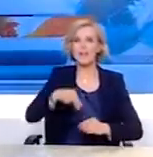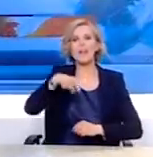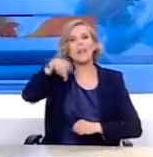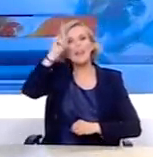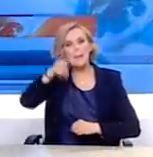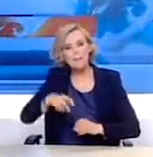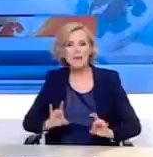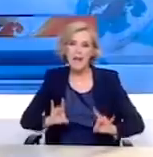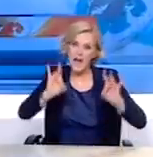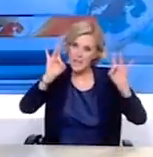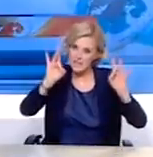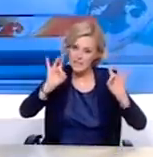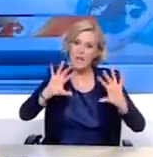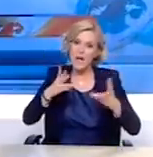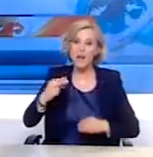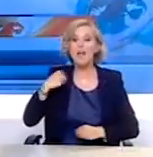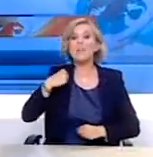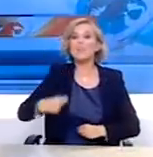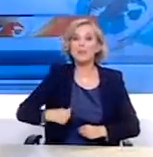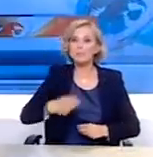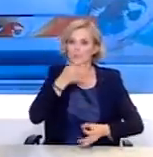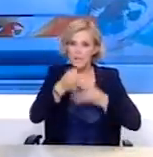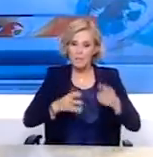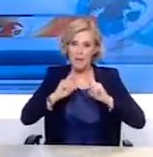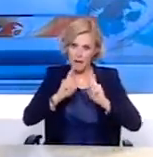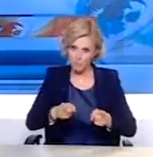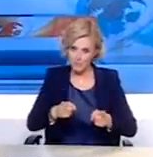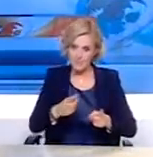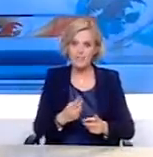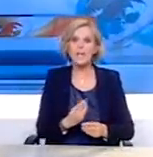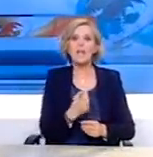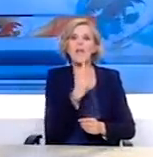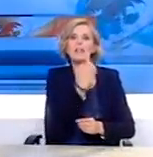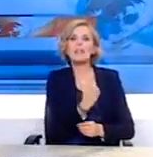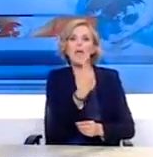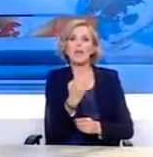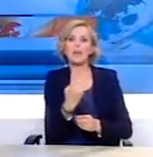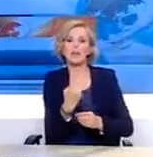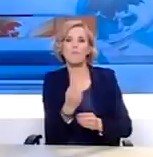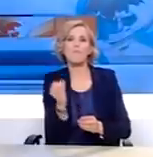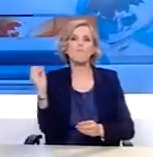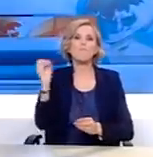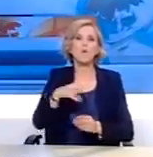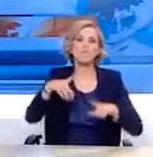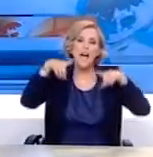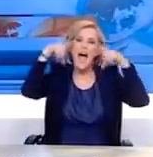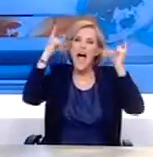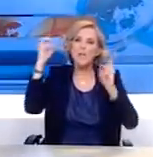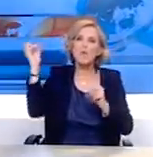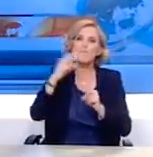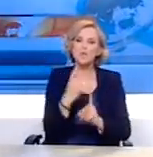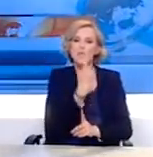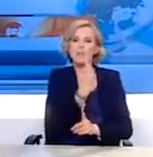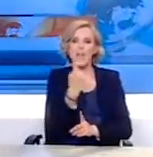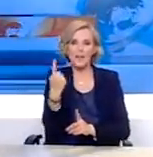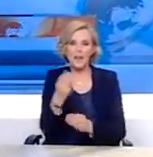πηγάζει η κίνηση αυτή, δεν μπορούμε να την επιτρέψουμε. Η πρωτοβουλία αυτή, όσο και αν αντιπροσωπεύει μια βαθύτερη εσωτερική ανάγκη όλων μας, κινδυνεύει να